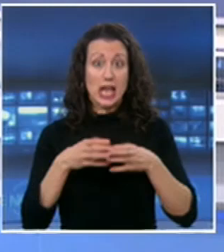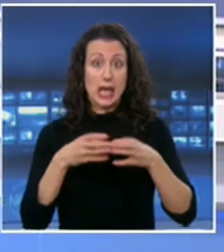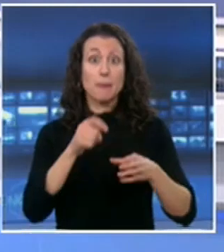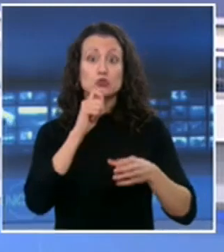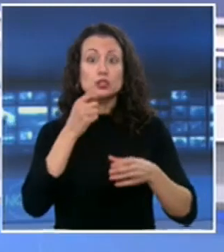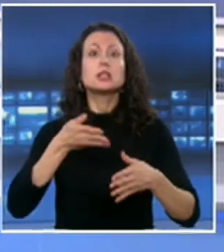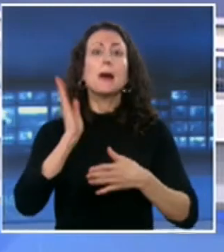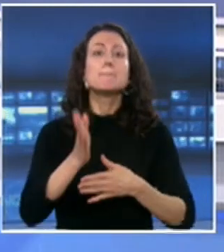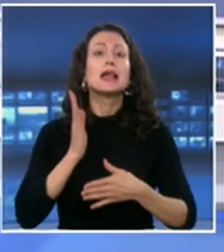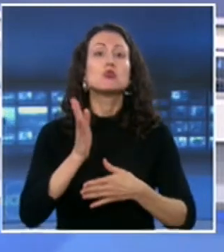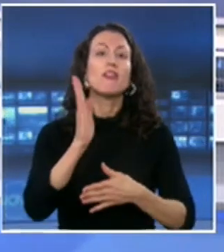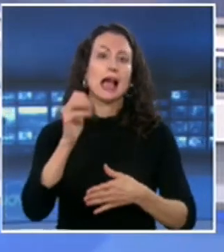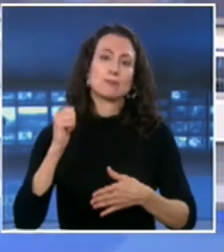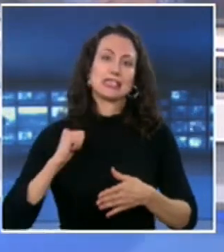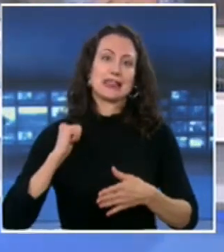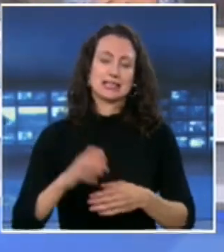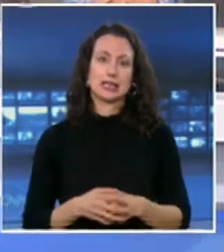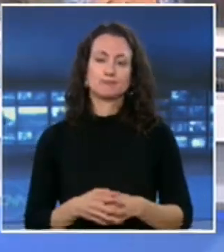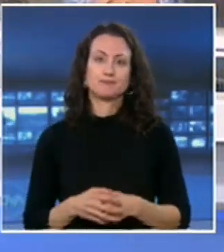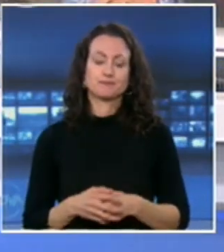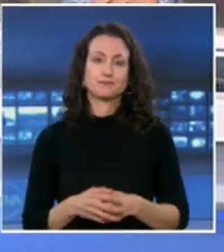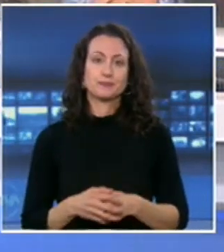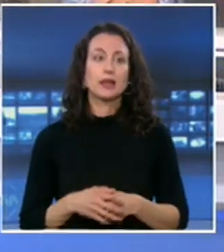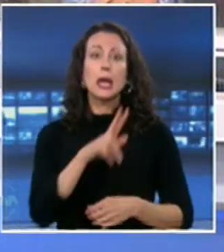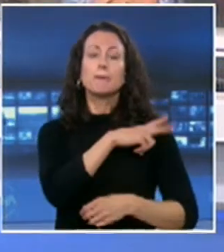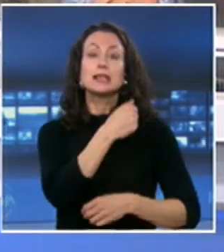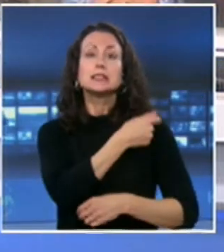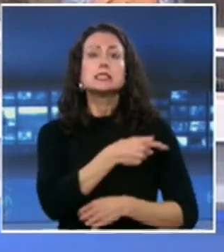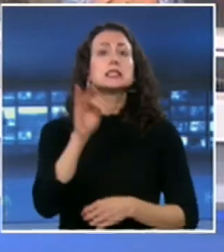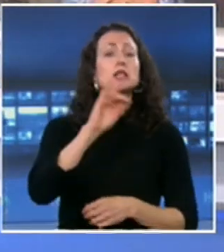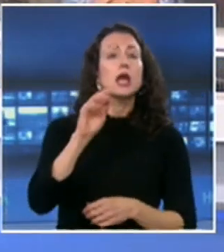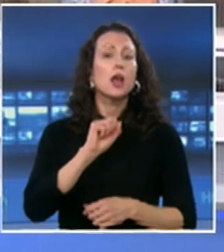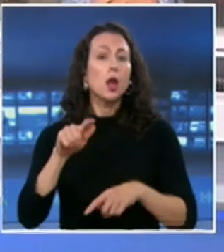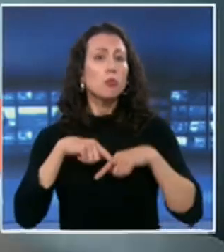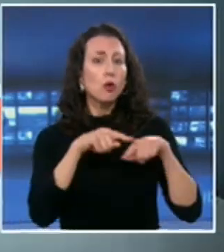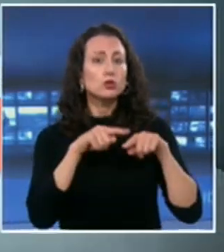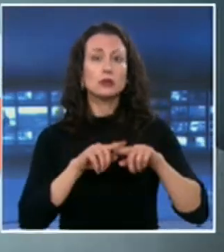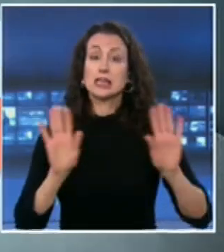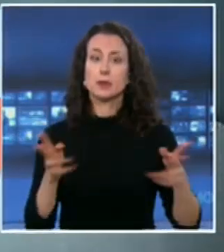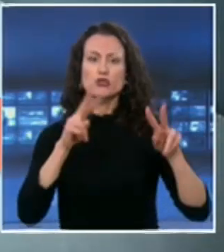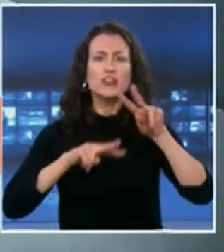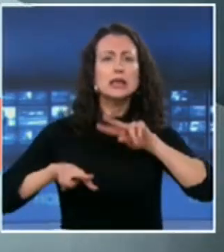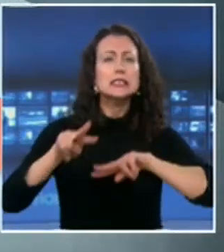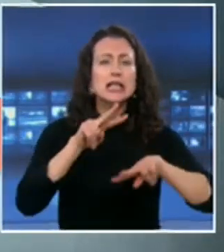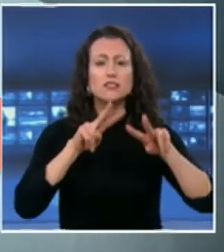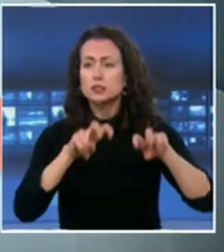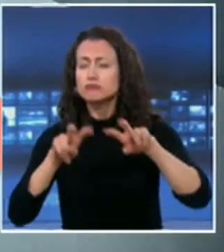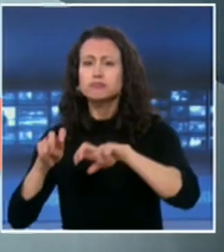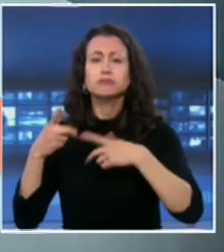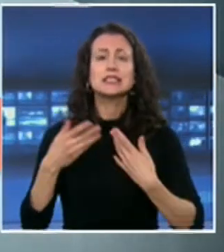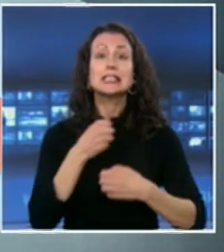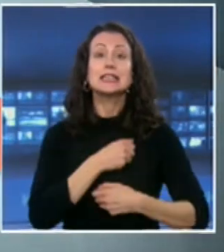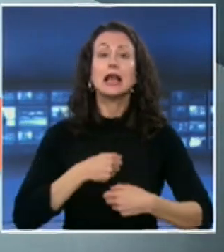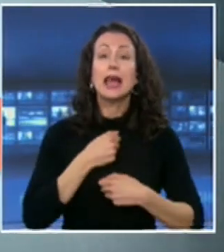трагедията. Медицинските органи и прокуратурата започват разследване заради трагедията в Пловдив. Двама пациенти с COVID бяха оставени